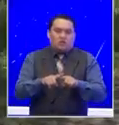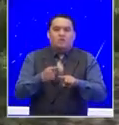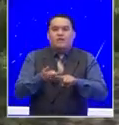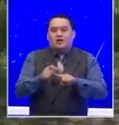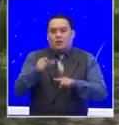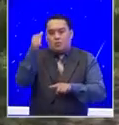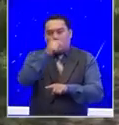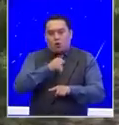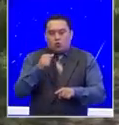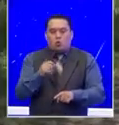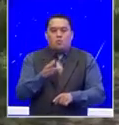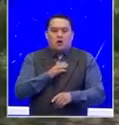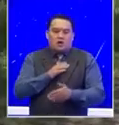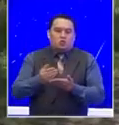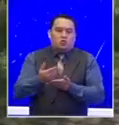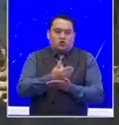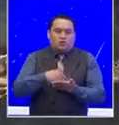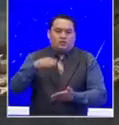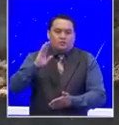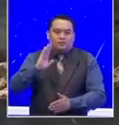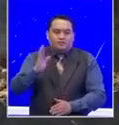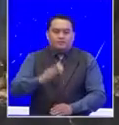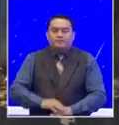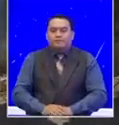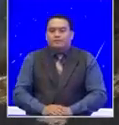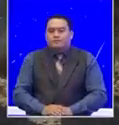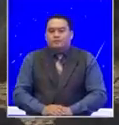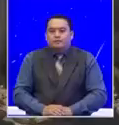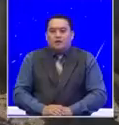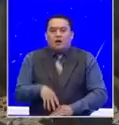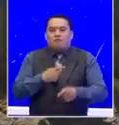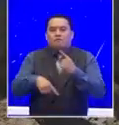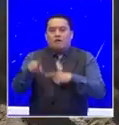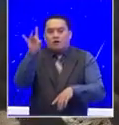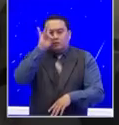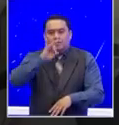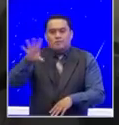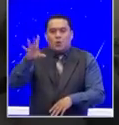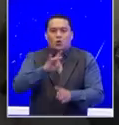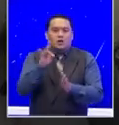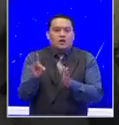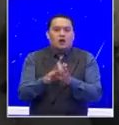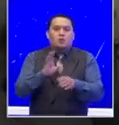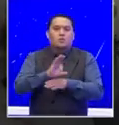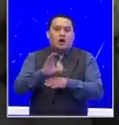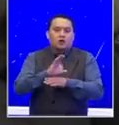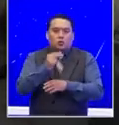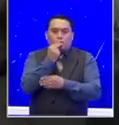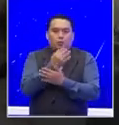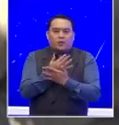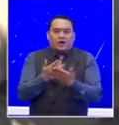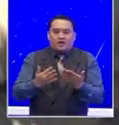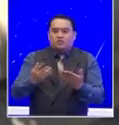этом году ожидаем богатый урожай. Поэтапно область возвращает себе былую славу рекордсмена в производстве продукта